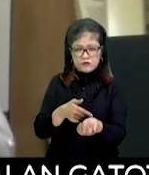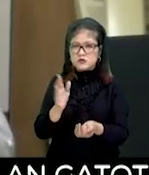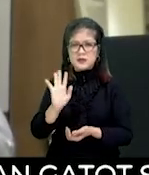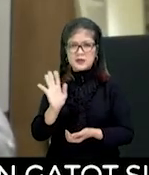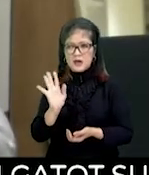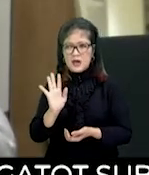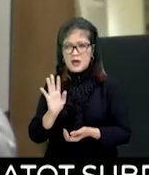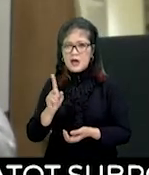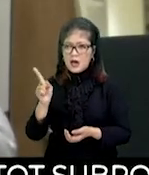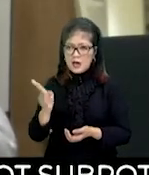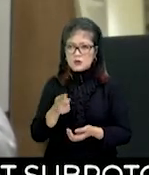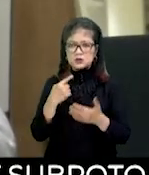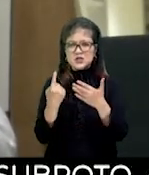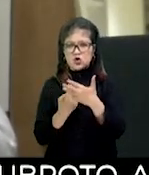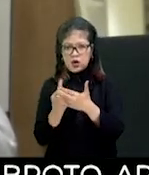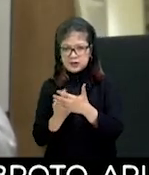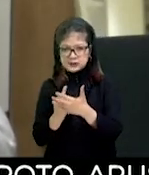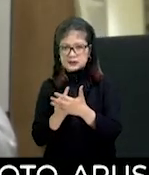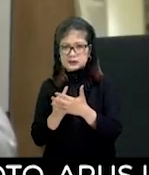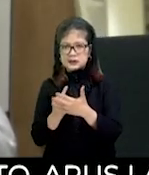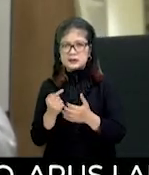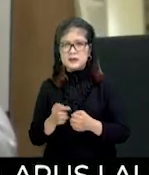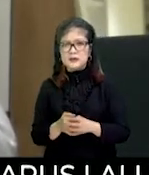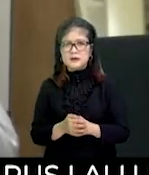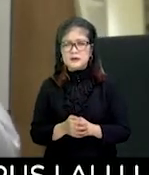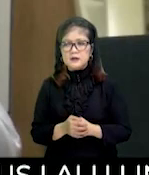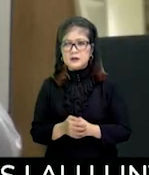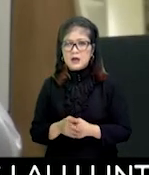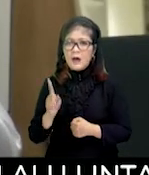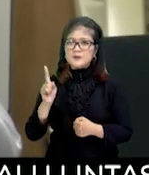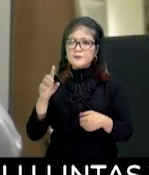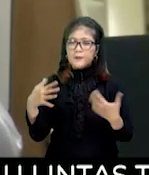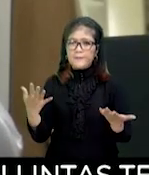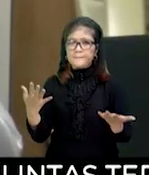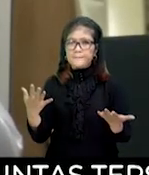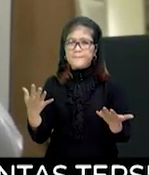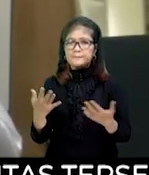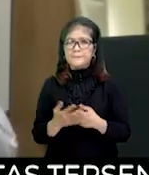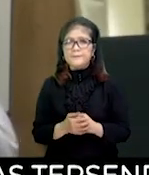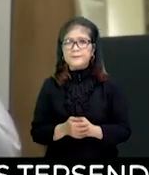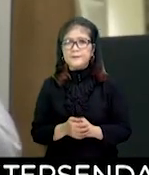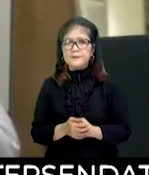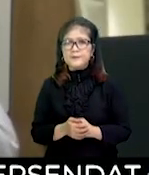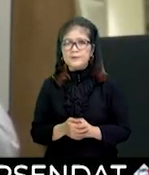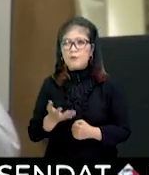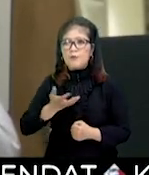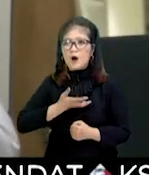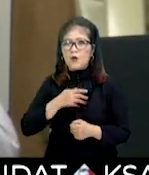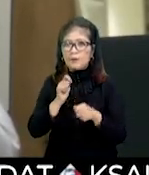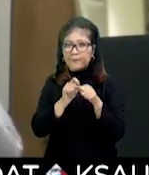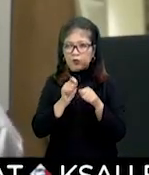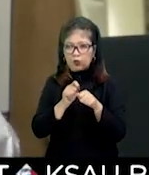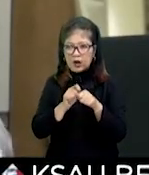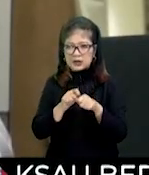harus diisolasi atau dikarantina karena kita ingin membuat suatu pencegahan